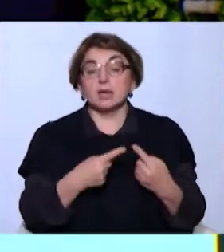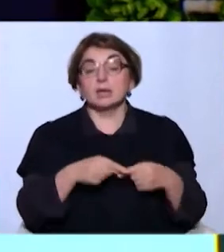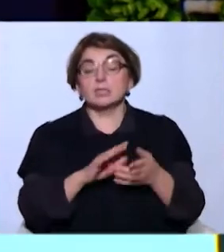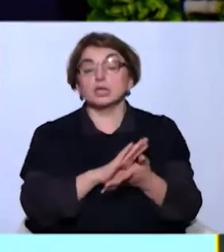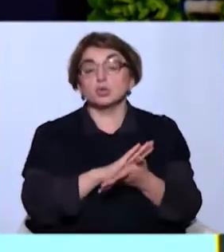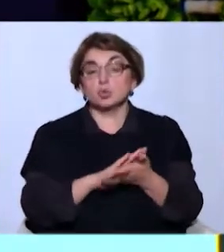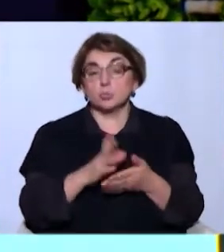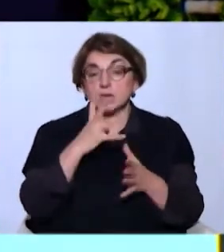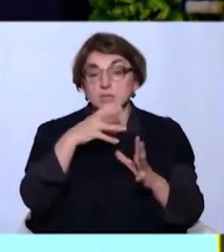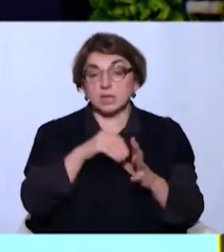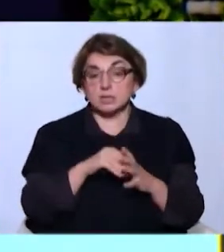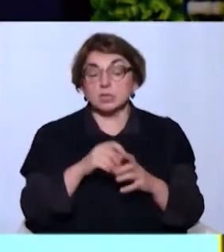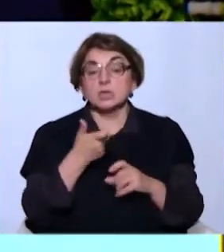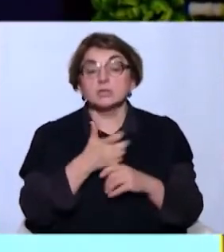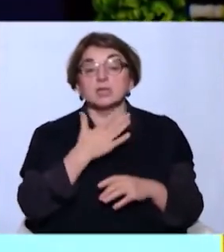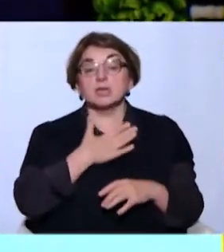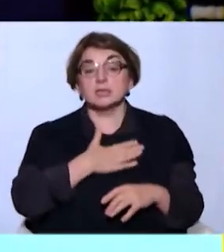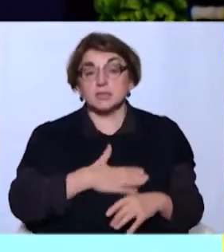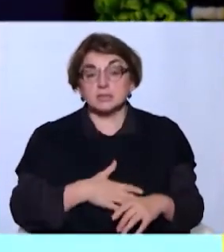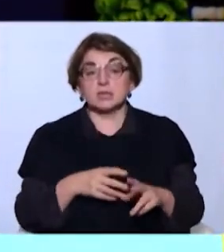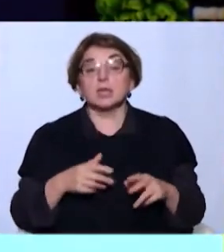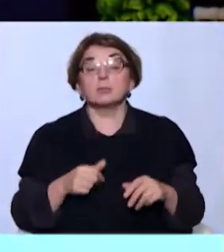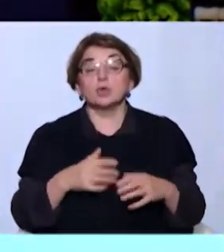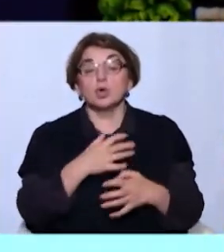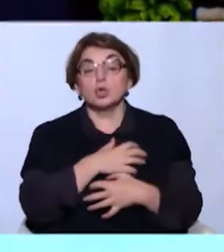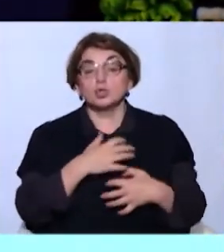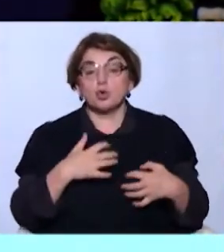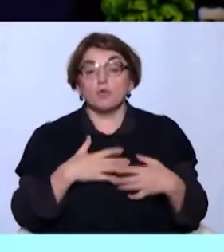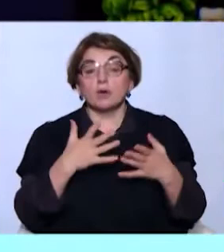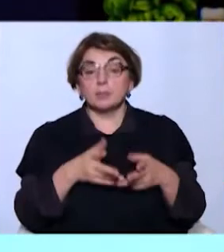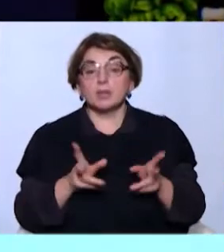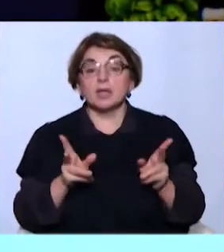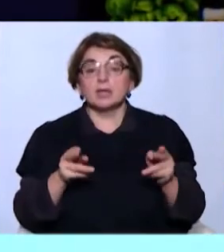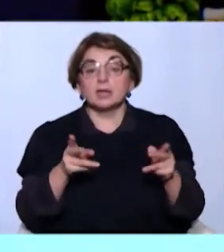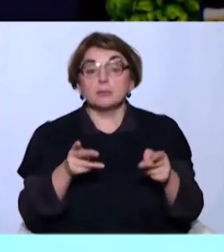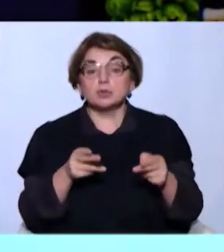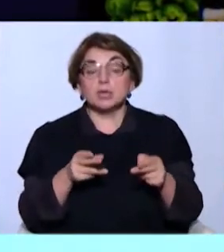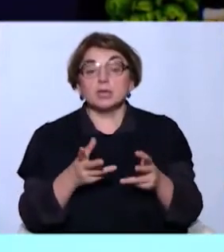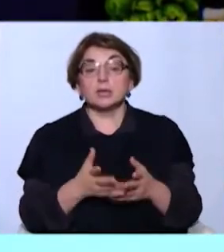მტკნარ წყლებში და ძალიან სასარგებლო ცხოველები არიან იმ მხრივ, რომ კიბოსნაირები